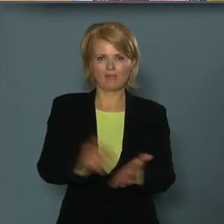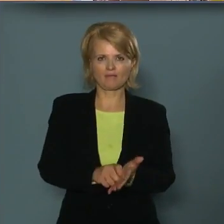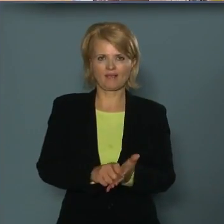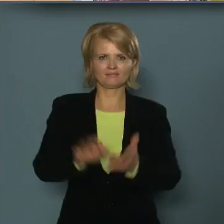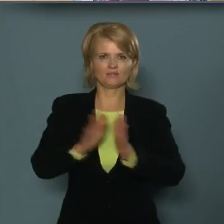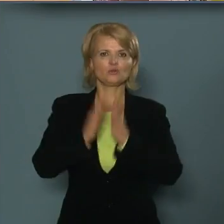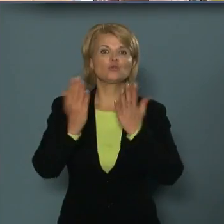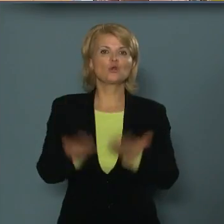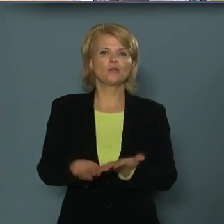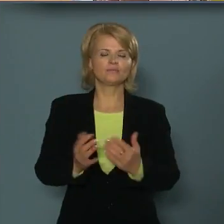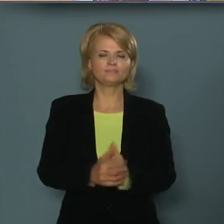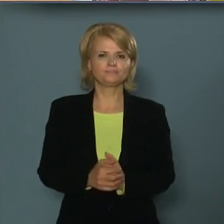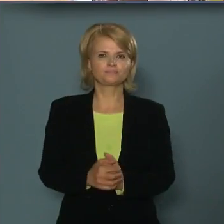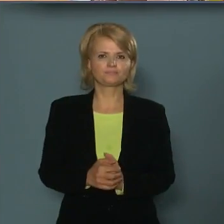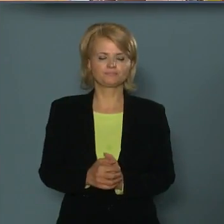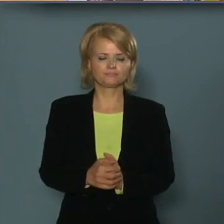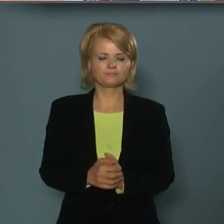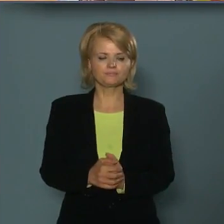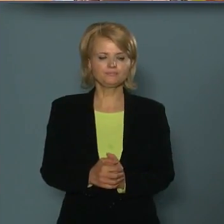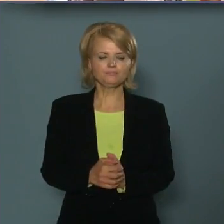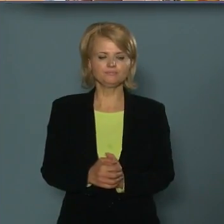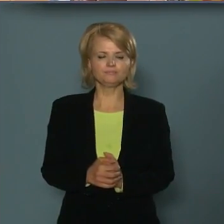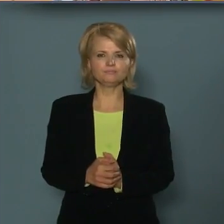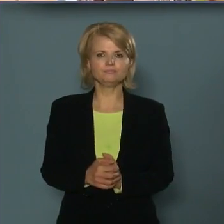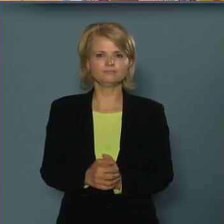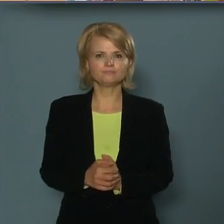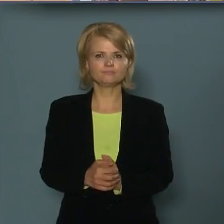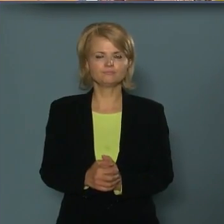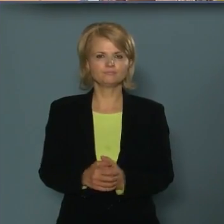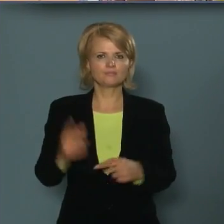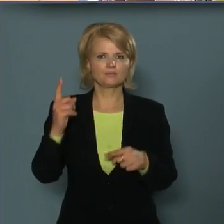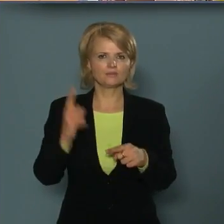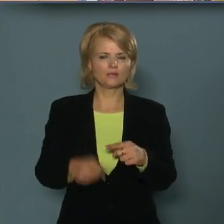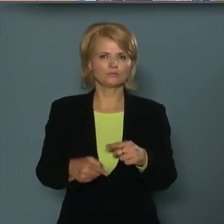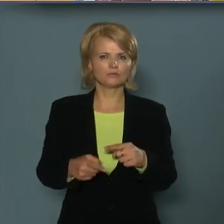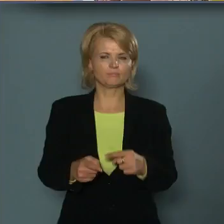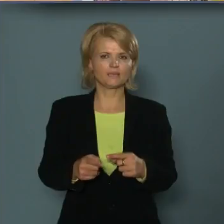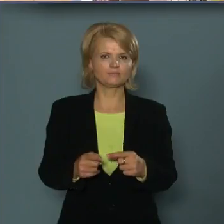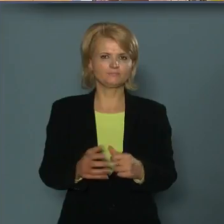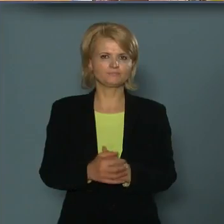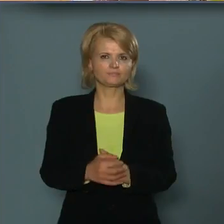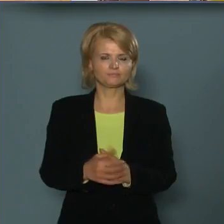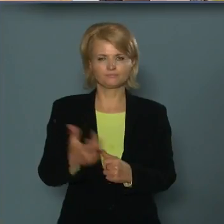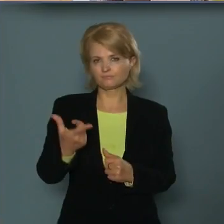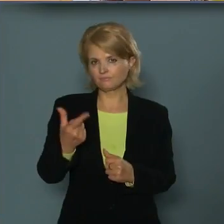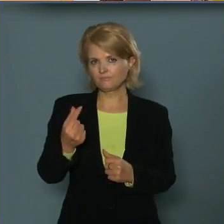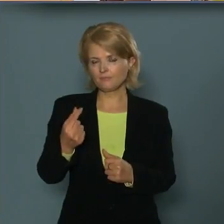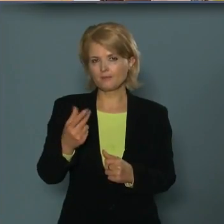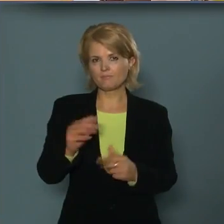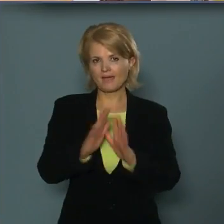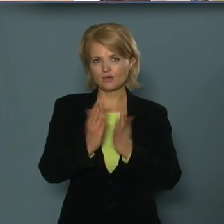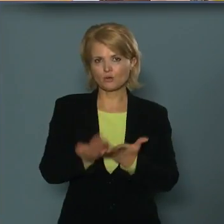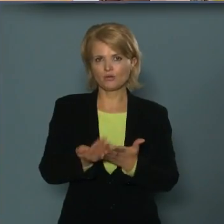kiadványhoz? Hát a kiadványhoz a legutóbbiból úgy tudom, hogy még van egy pár